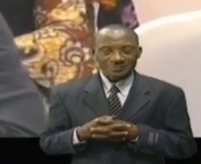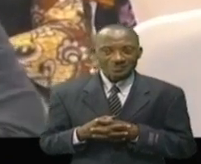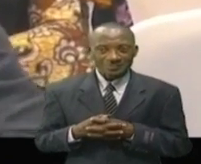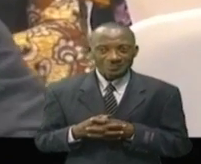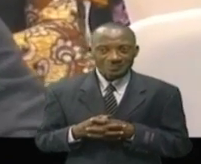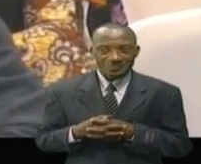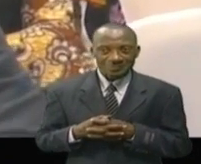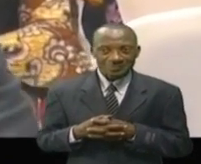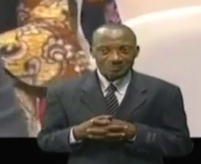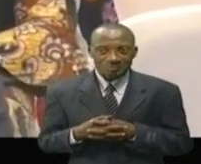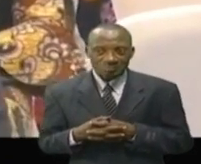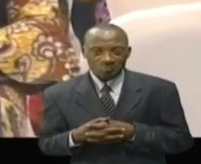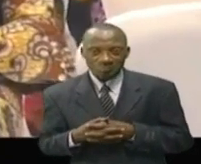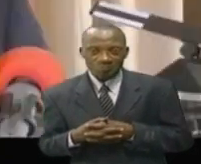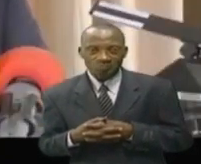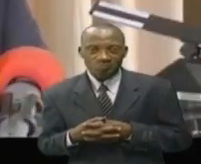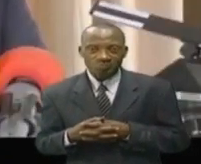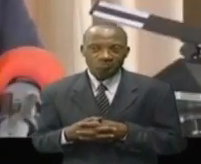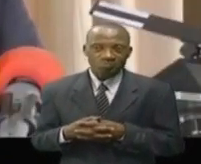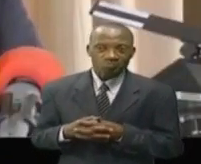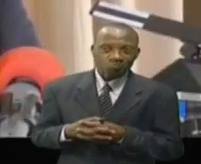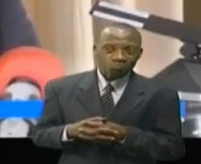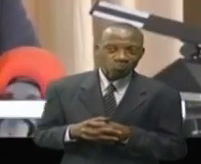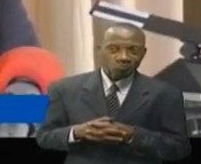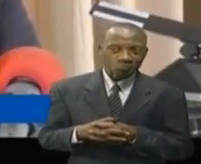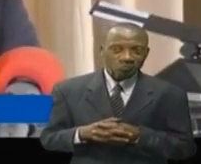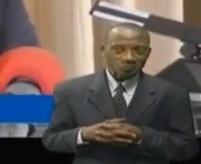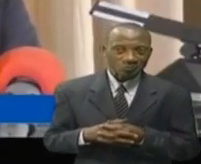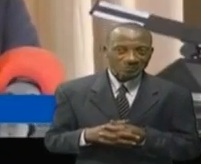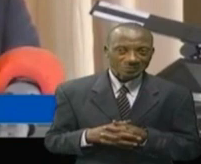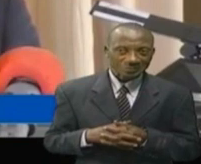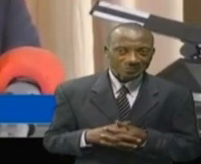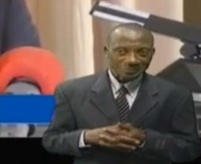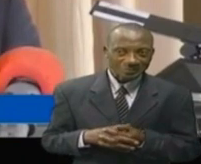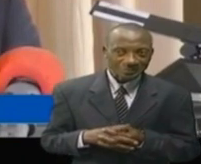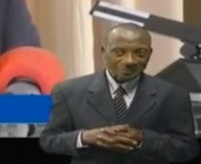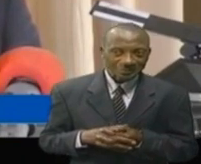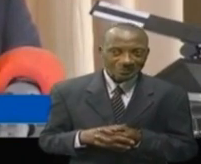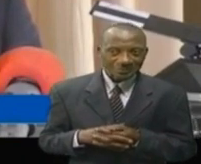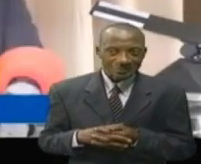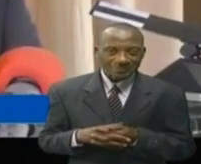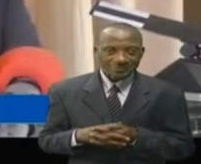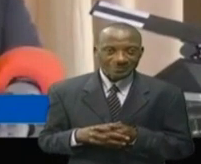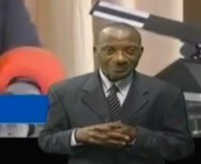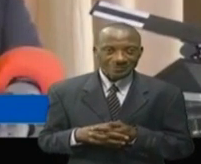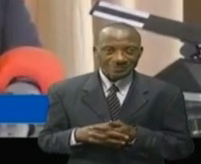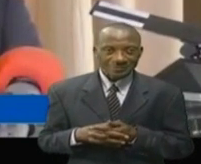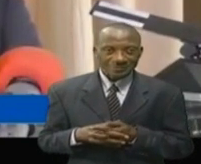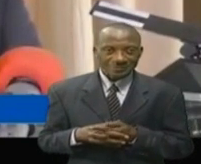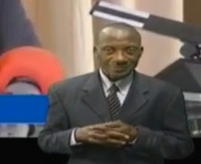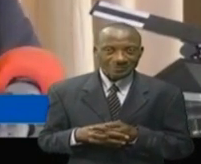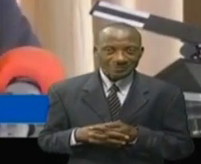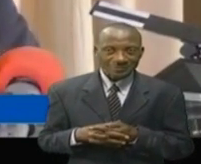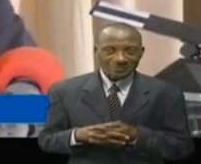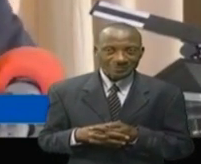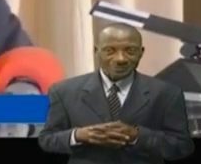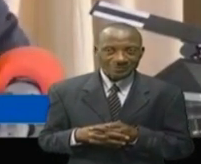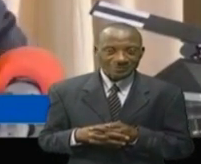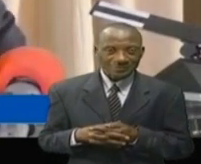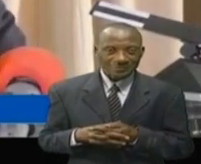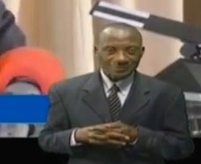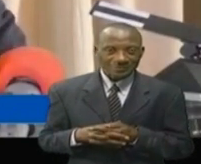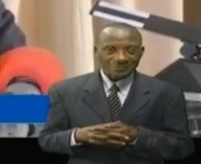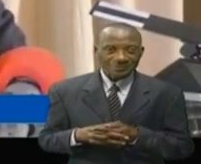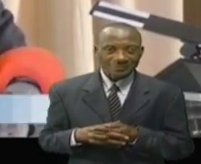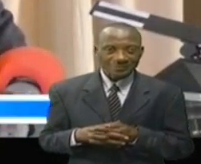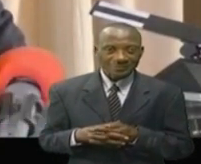celui d'améliorer l'état général d'exécution financière et physique des projets, ainsi que des